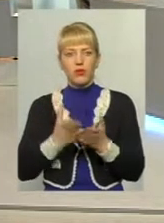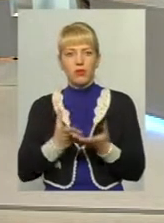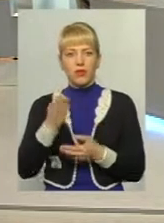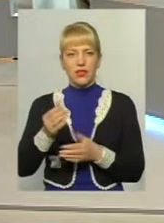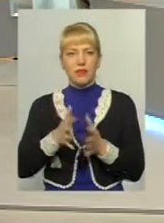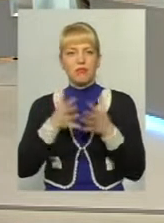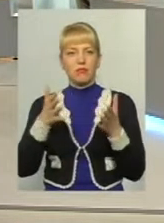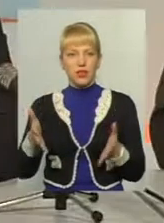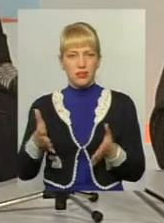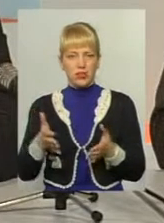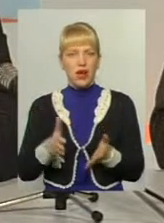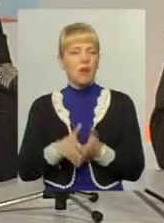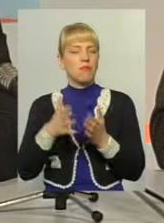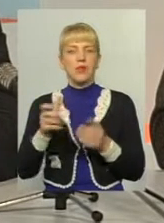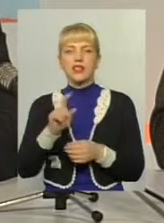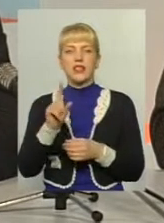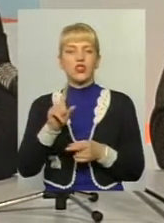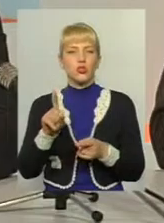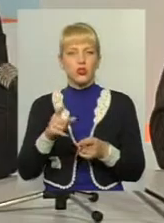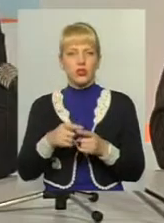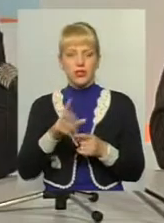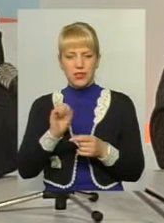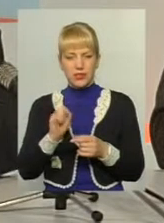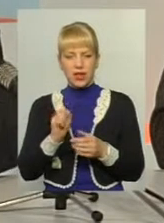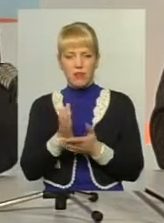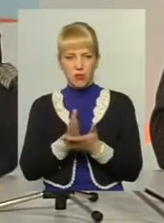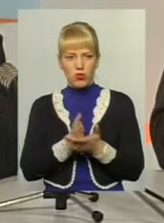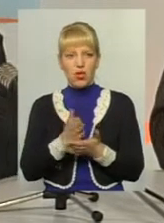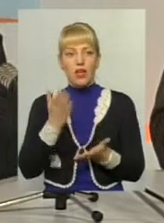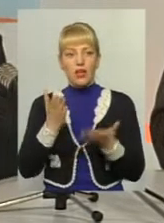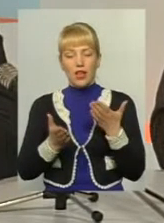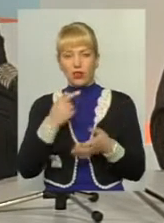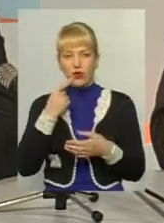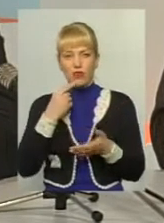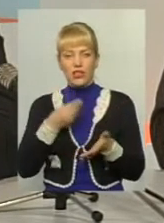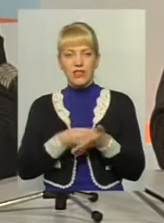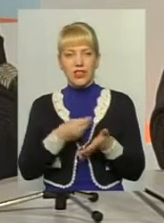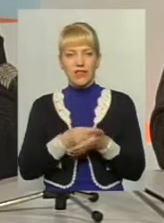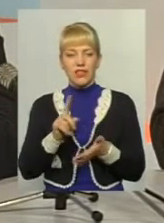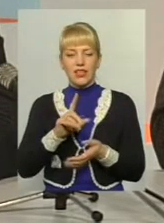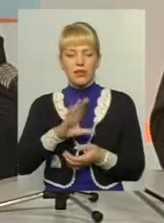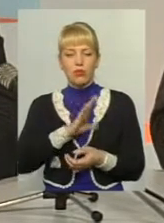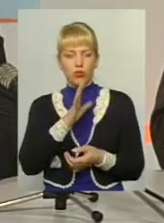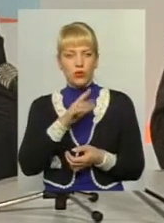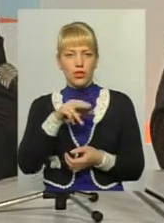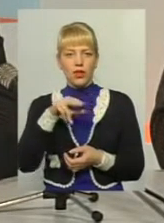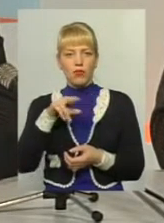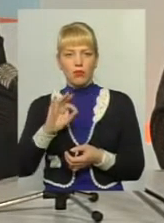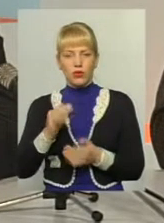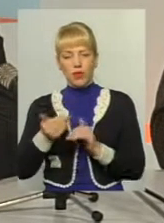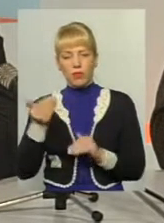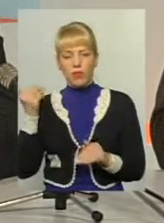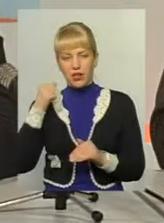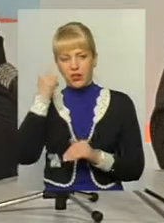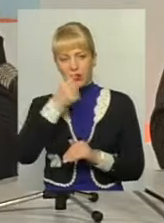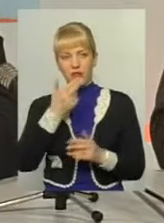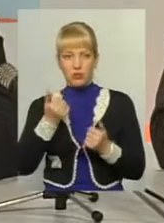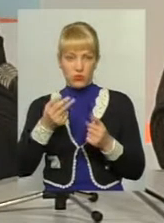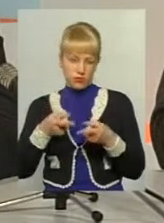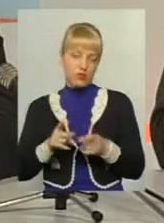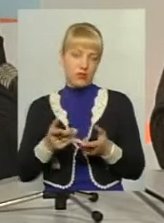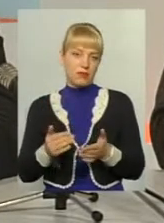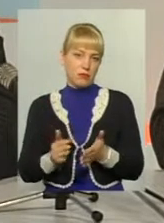створюється ОСББ, да, і повністю співвласники відповідають за його майбутнє, то в будь-якому випадку доведеться платити більше.